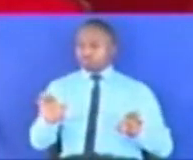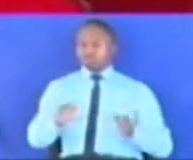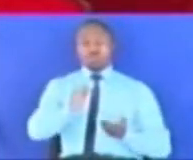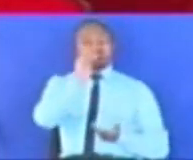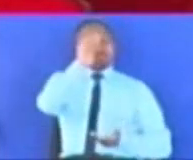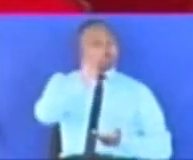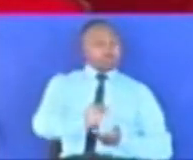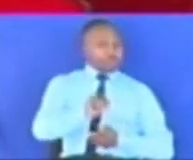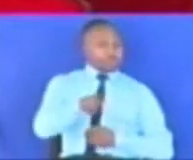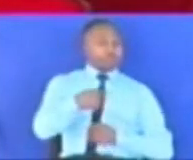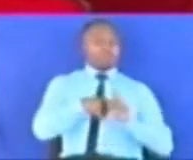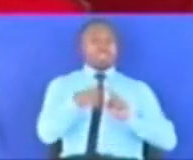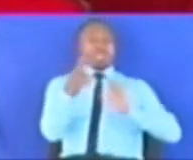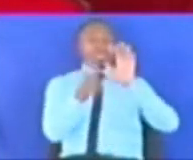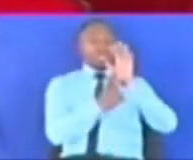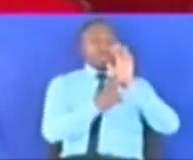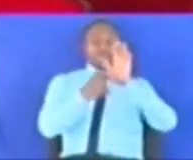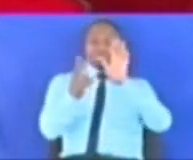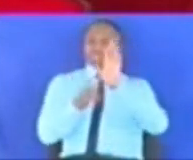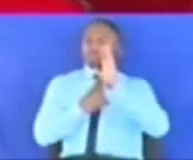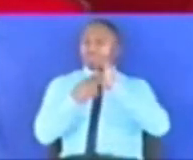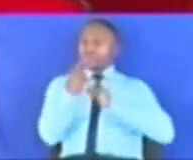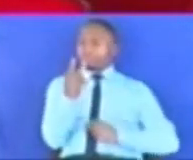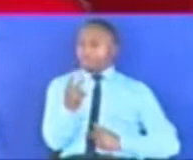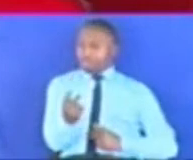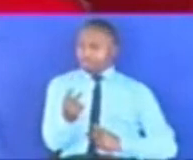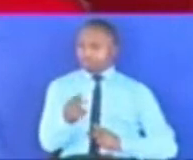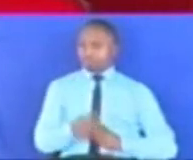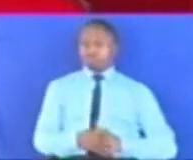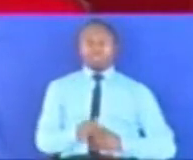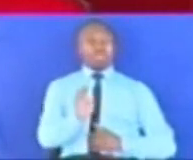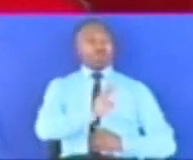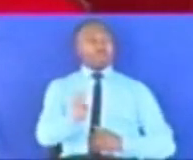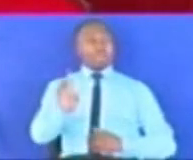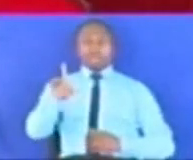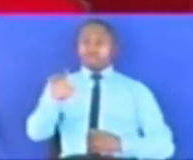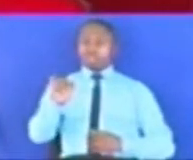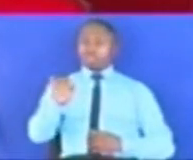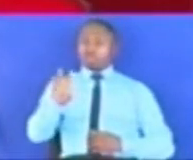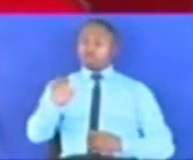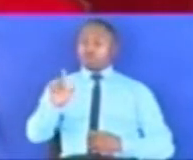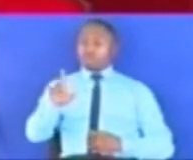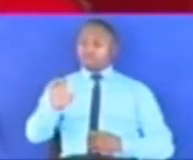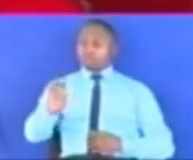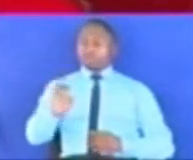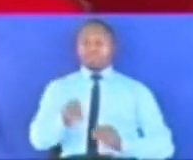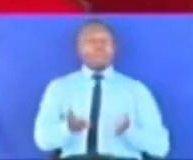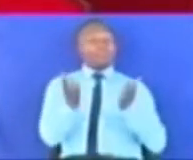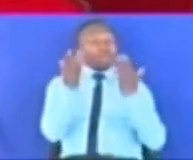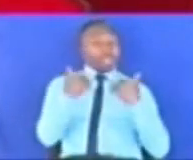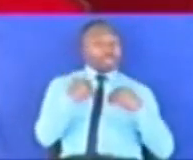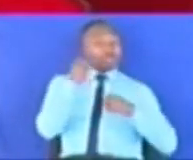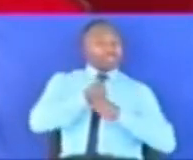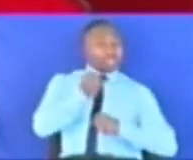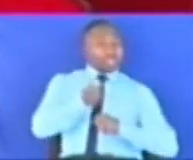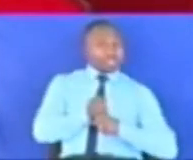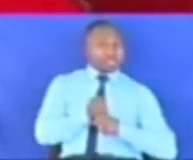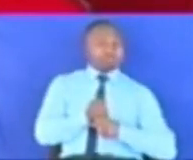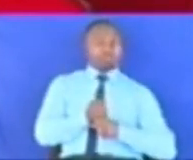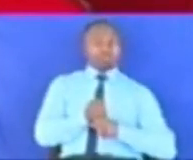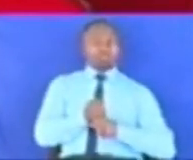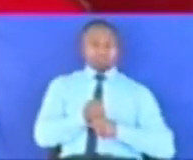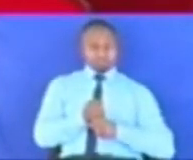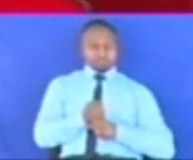upungufu ni 772. Wilaya Liwale mahitaji ni wafanyakazi